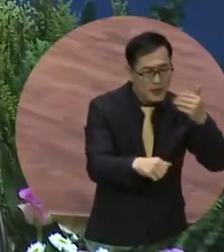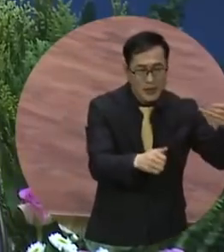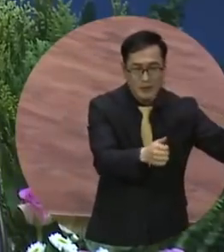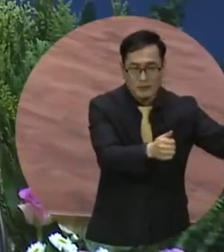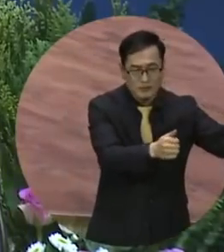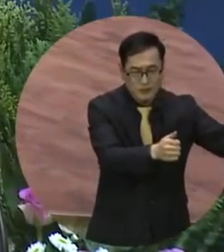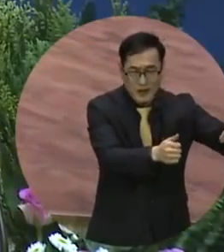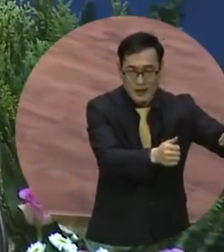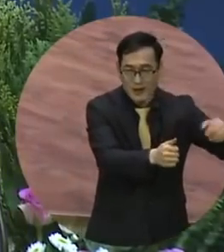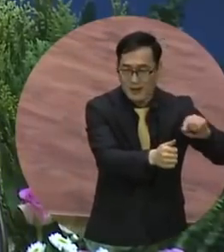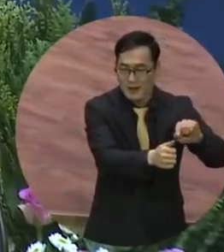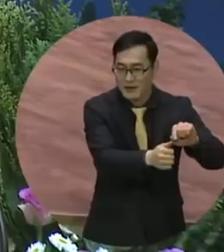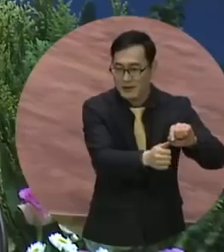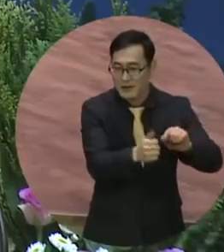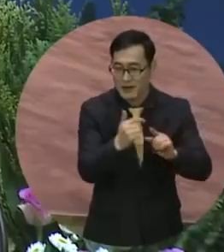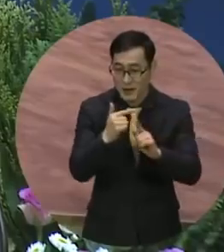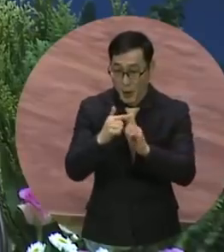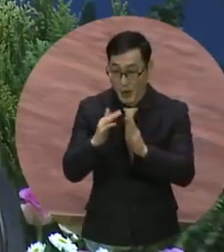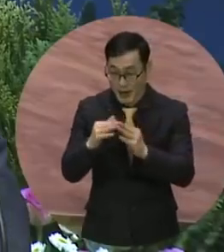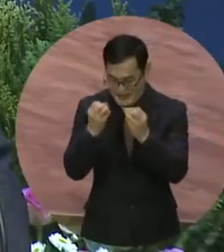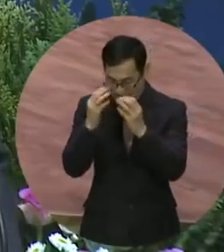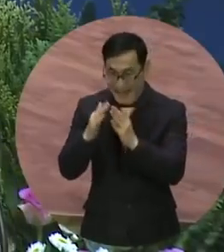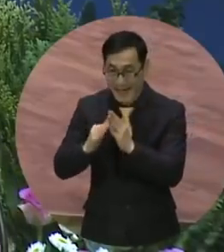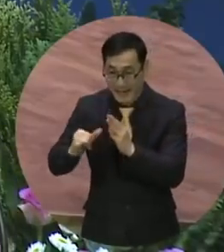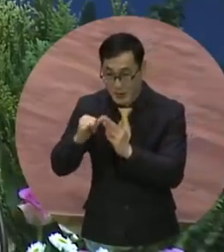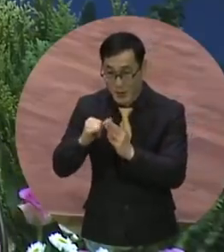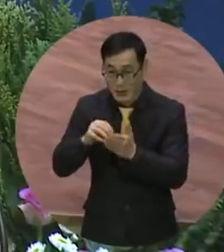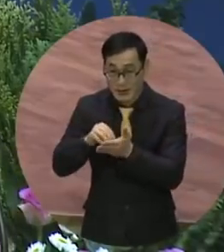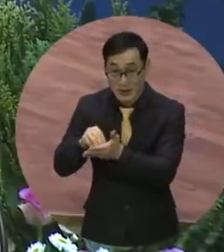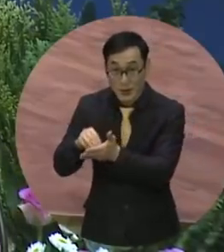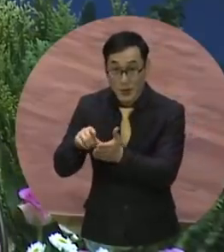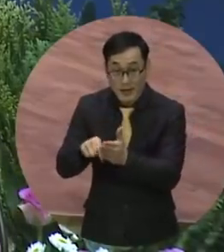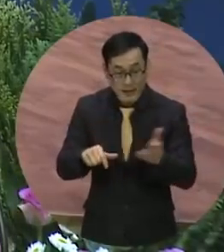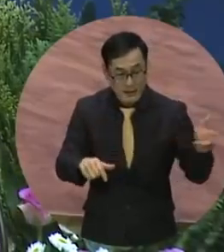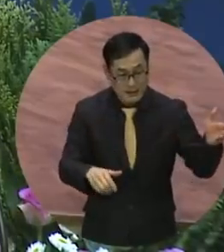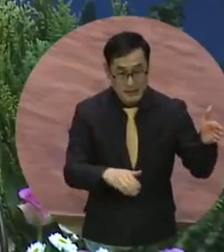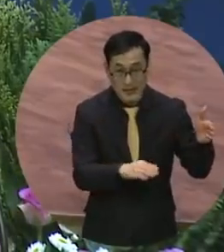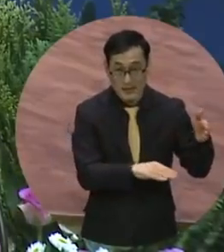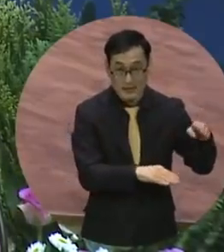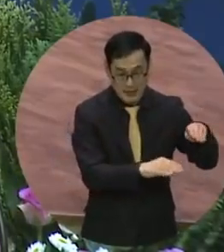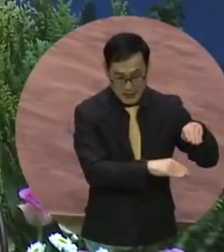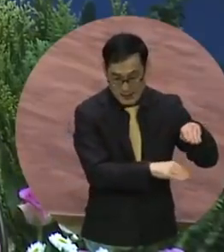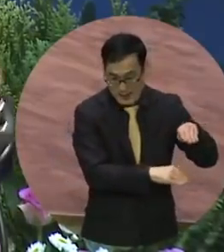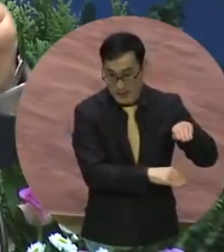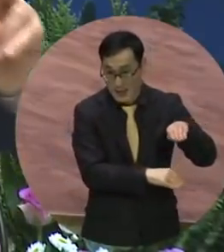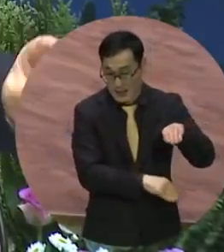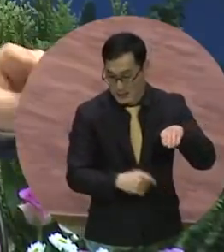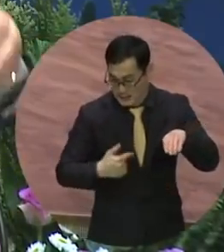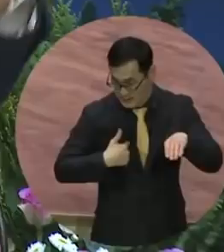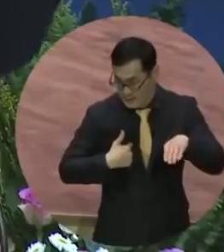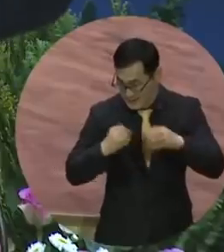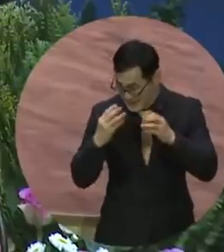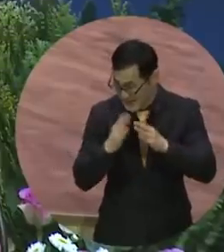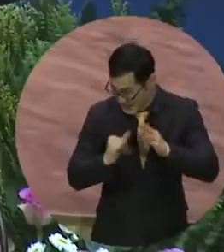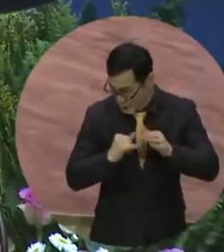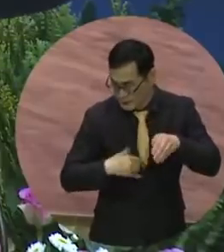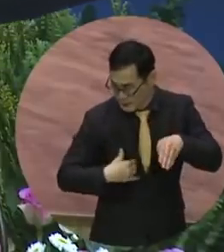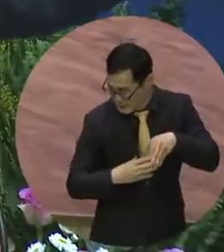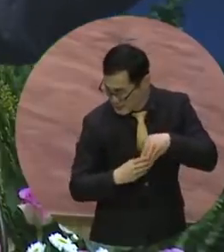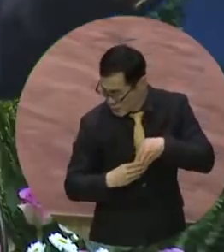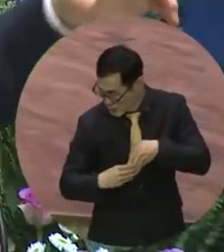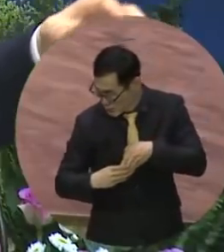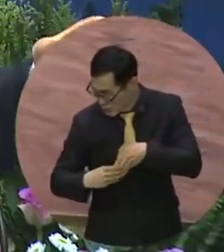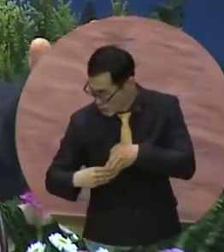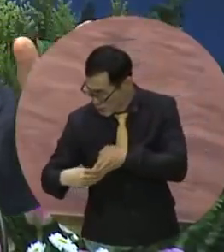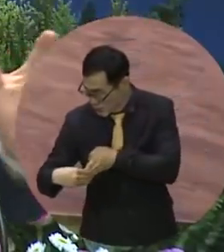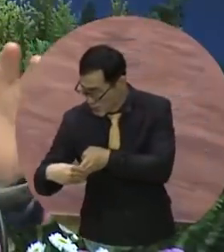교회가 시작 이 새가족 등록하는데 주차로 들어와가지고 안내받아서 예배드리고 식당 가서